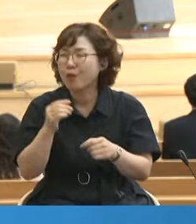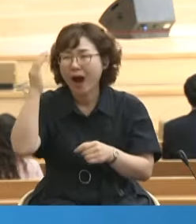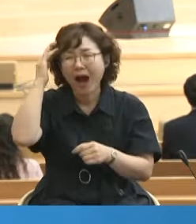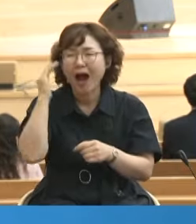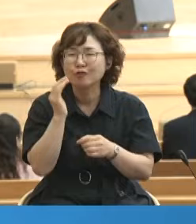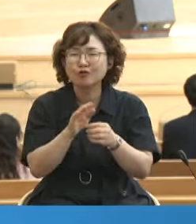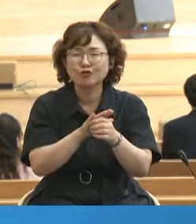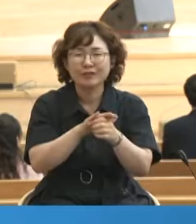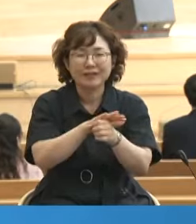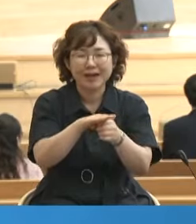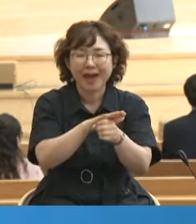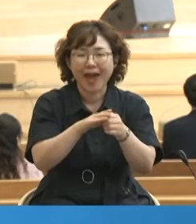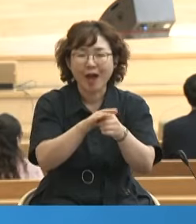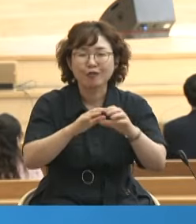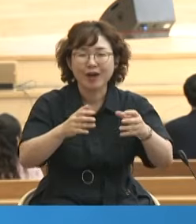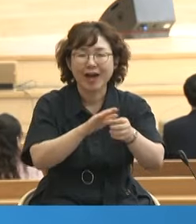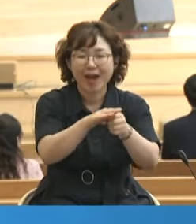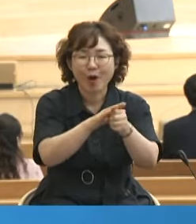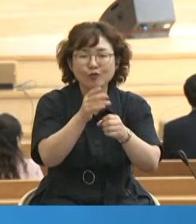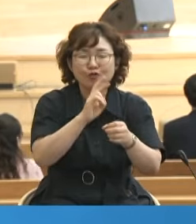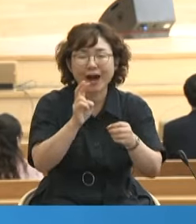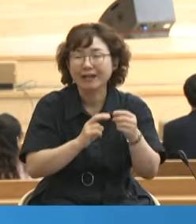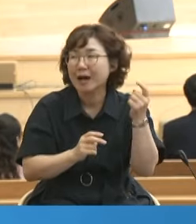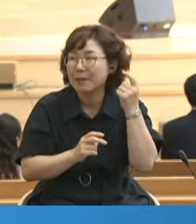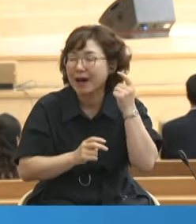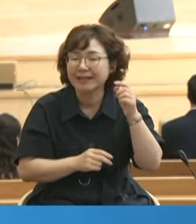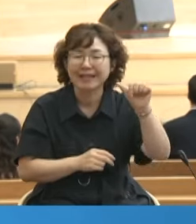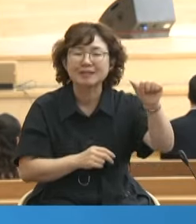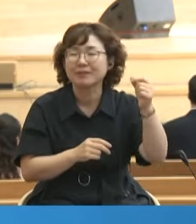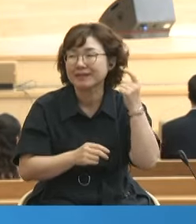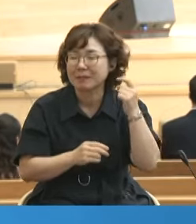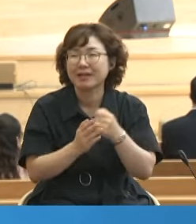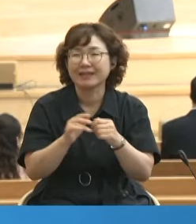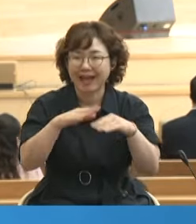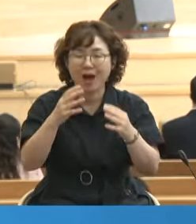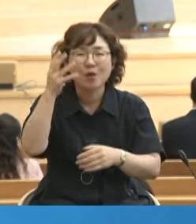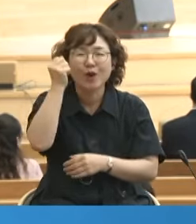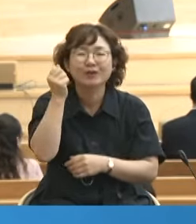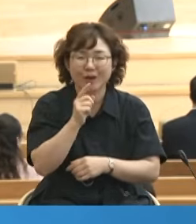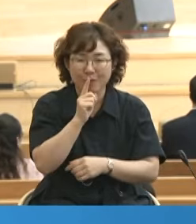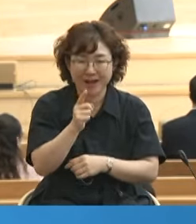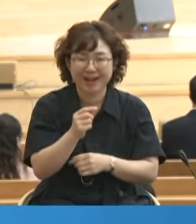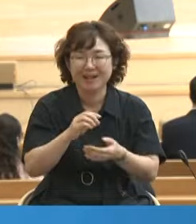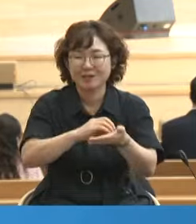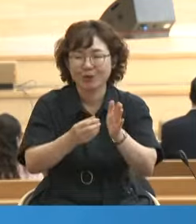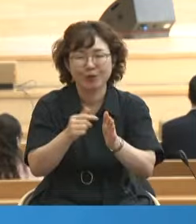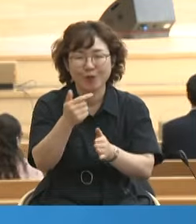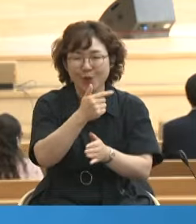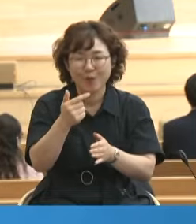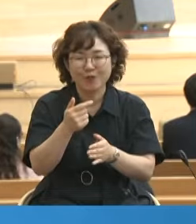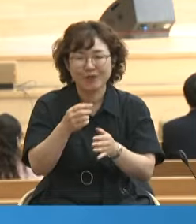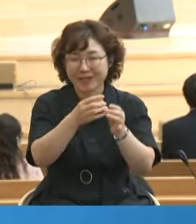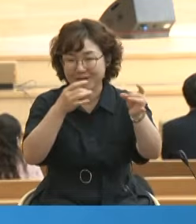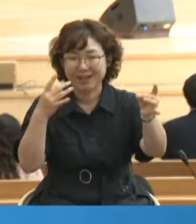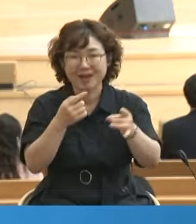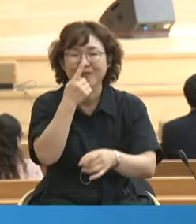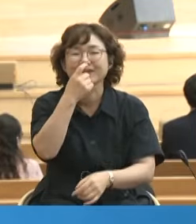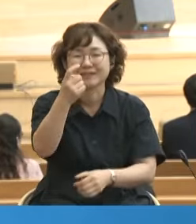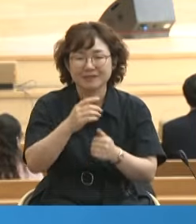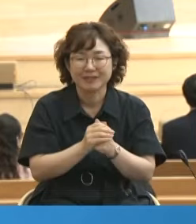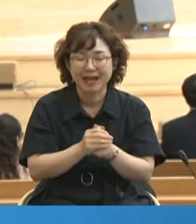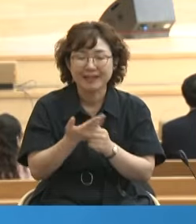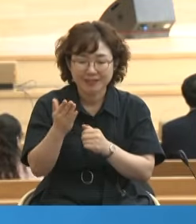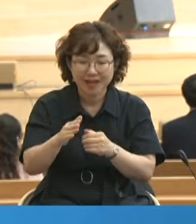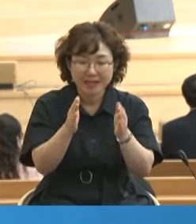다 들었다고. 그런데 그런 낙마저 사라지니까 좀 서운합니다. 여러분, 뭐든 시작하면 뭐도